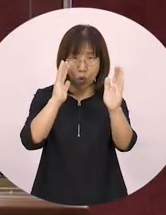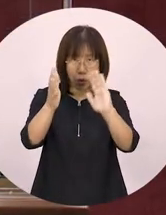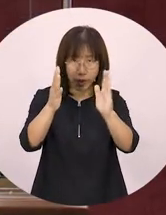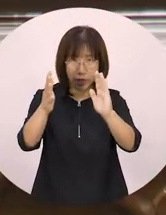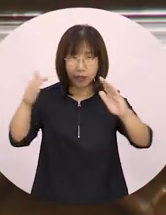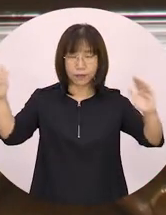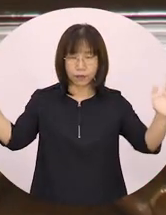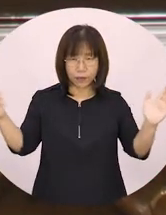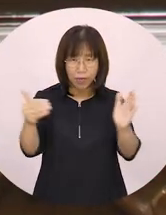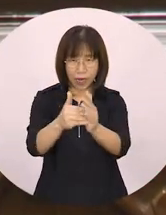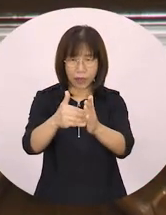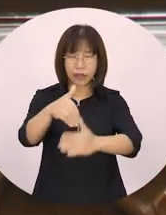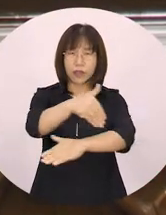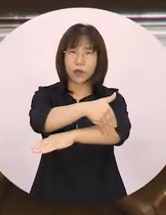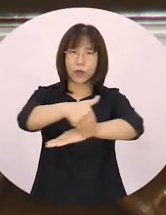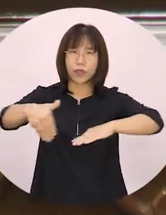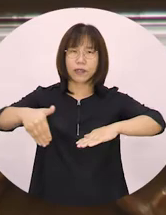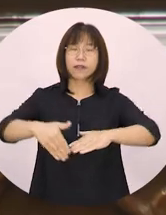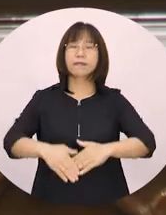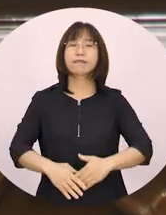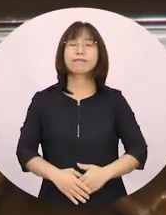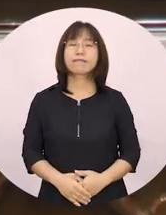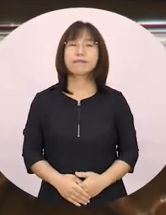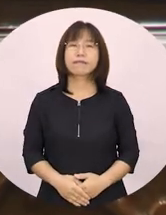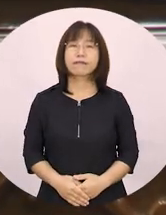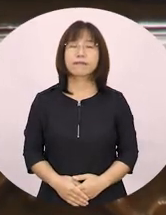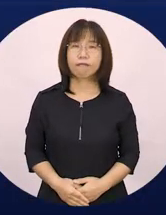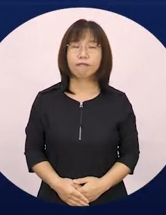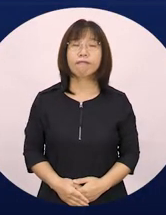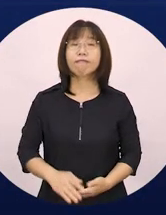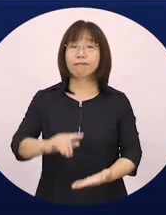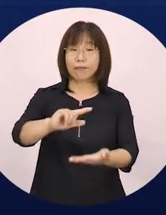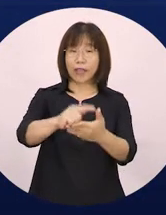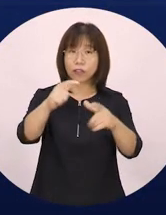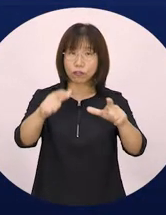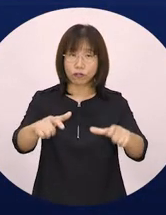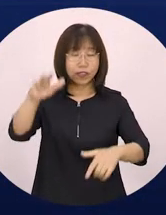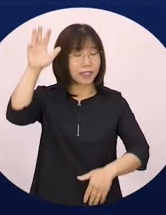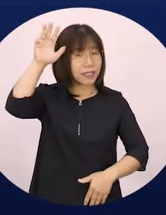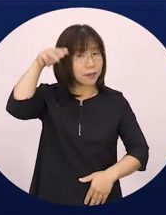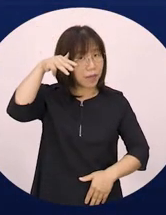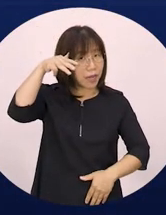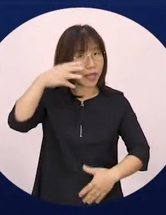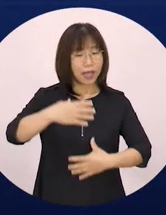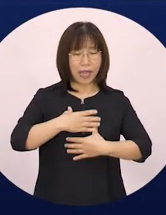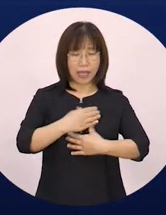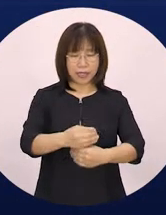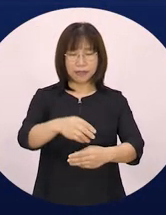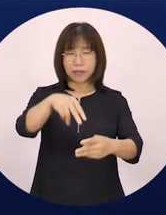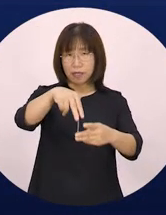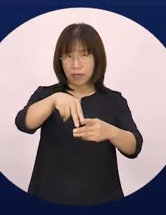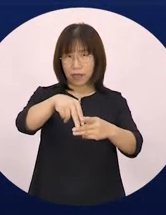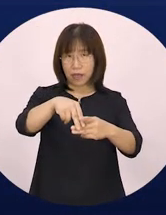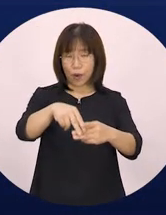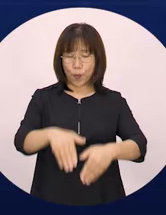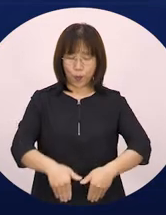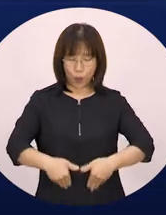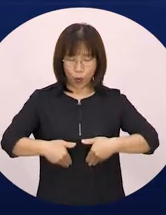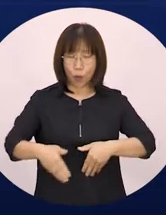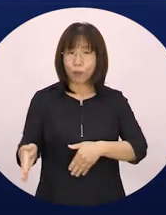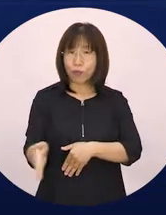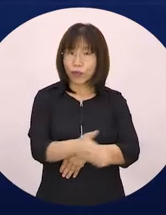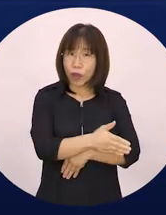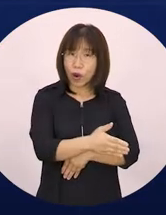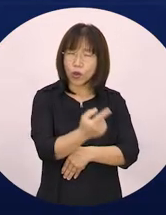본회의를 끝으로 마무리될 예정입니다. 강서구 치매 안심센터에서는 지난